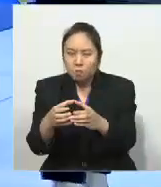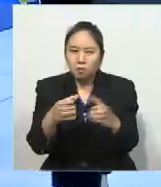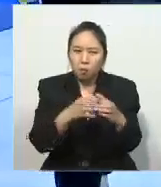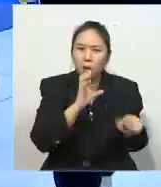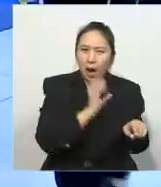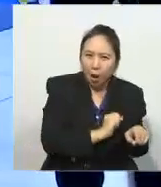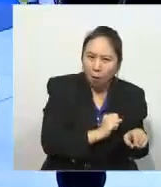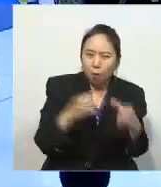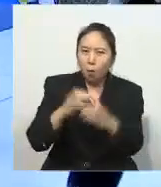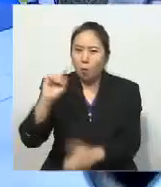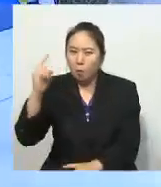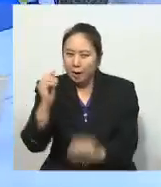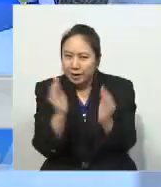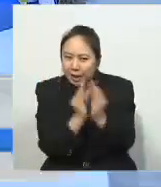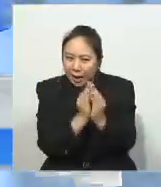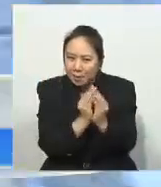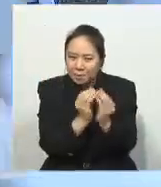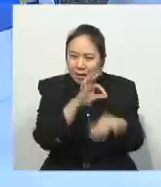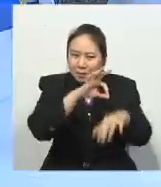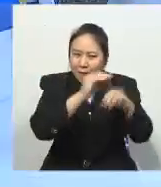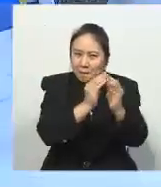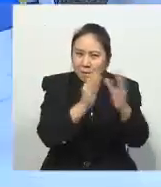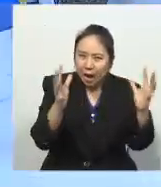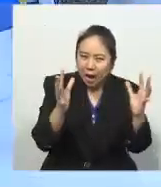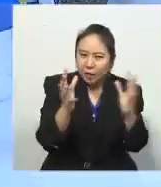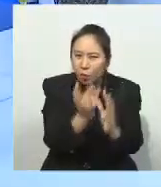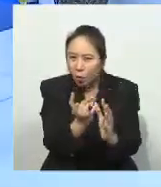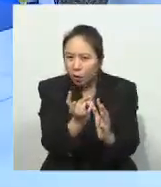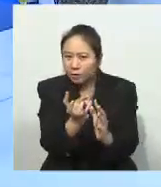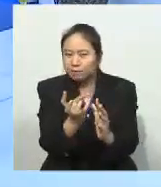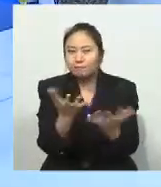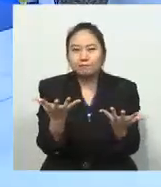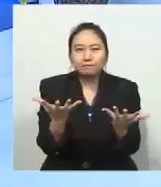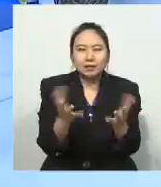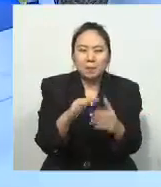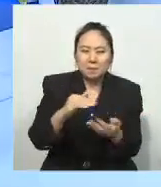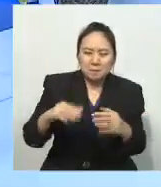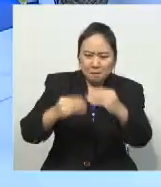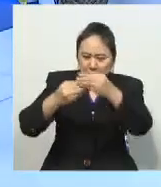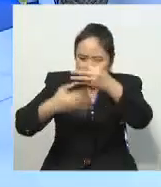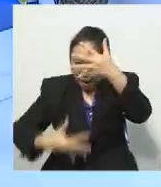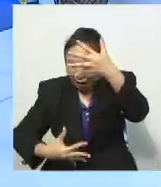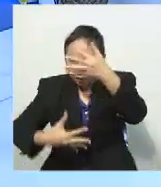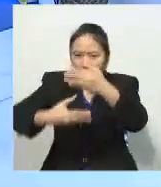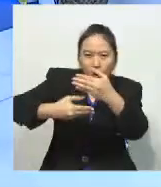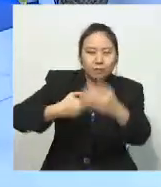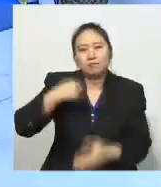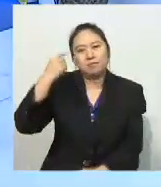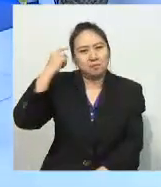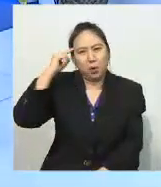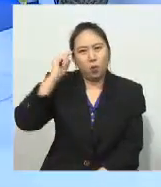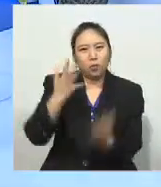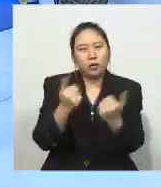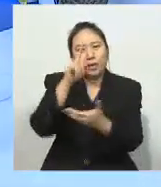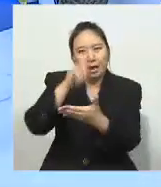มืองเก่านะครับที่จะได้จำนวนสมาชิกสภาผู้แทนราษฎรแบบบัญชีรายชื่อเพิ่มขึ้นหรือว่าลดน้อยลงนะครับเพราะว่าขณะนี้